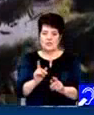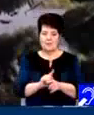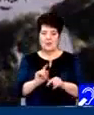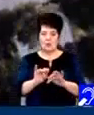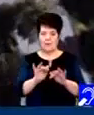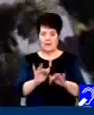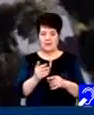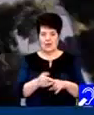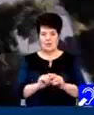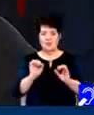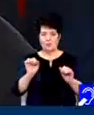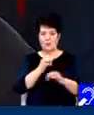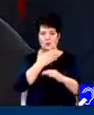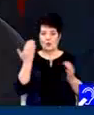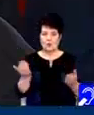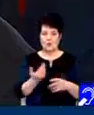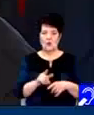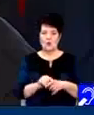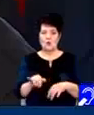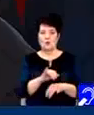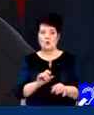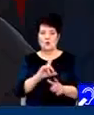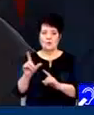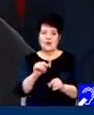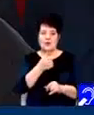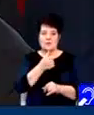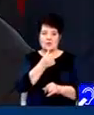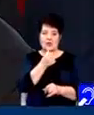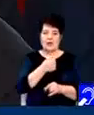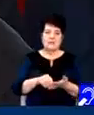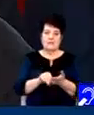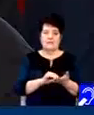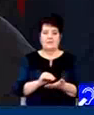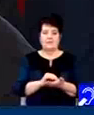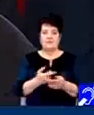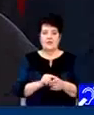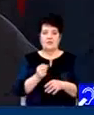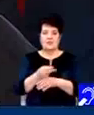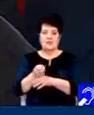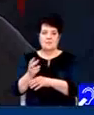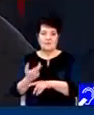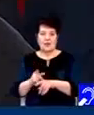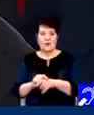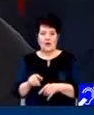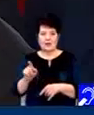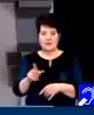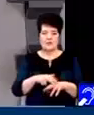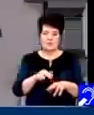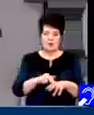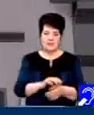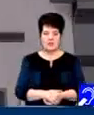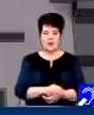practica acest sport nu există, iar de unde noi nu ne-am duce și am încercat să practicăm acest sport, noi suntem alungați ori de paznici, ori de